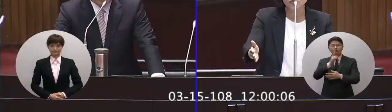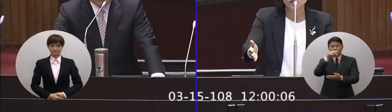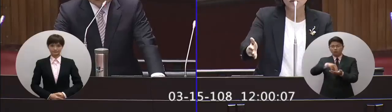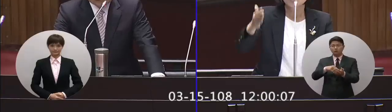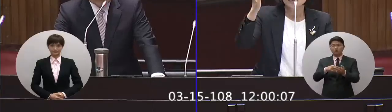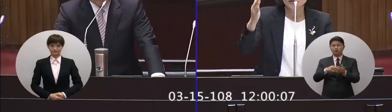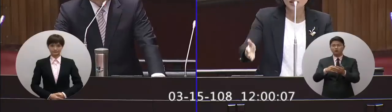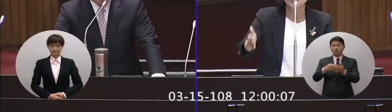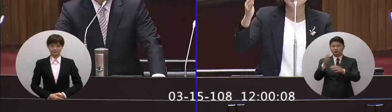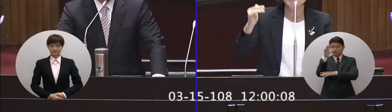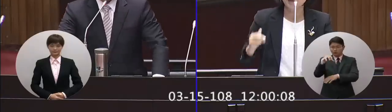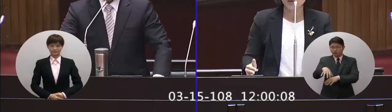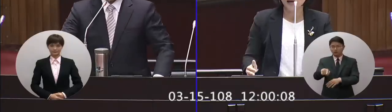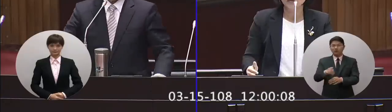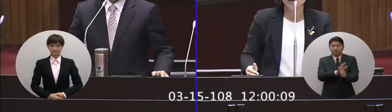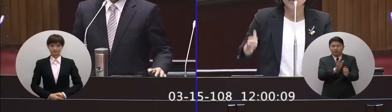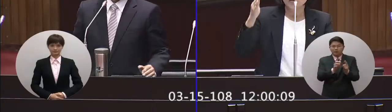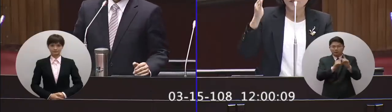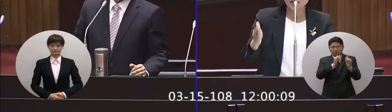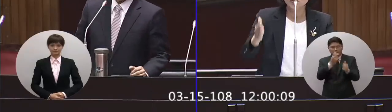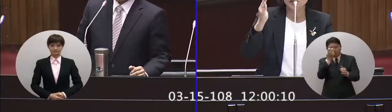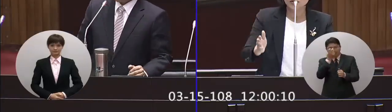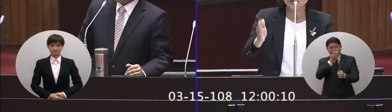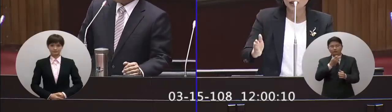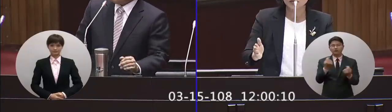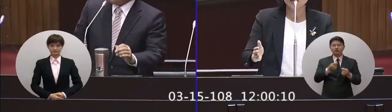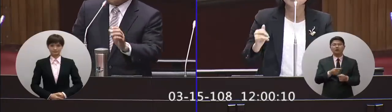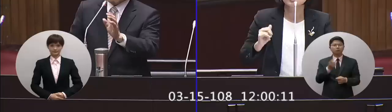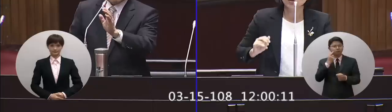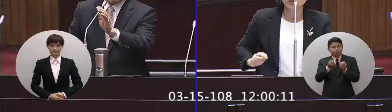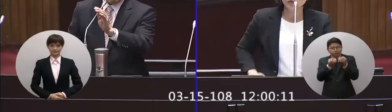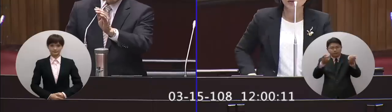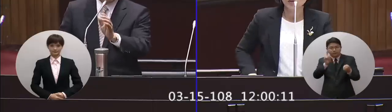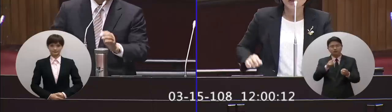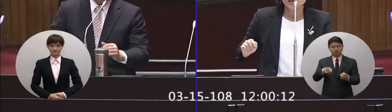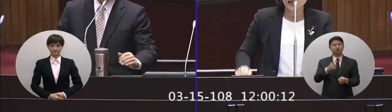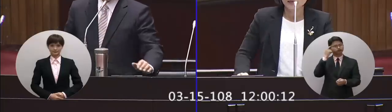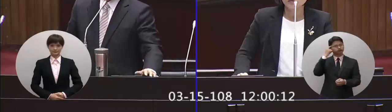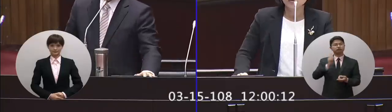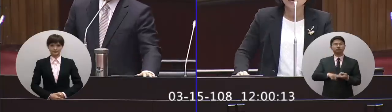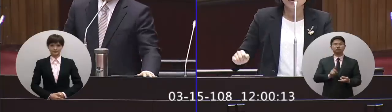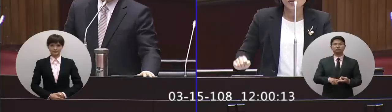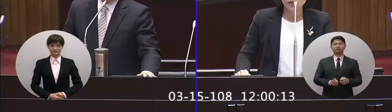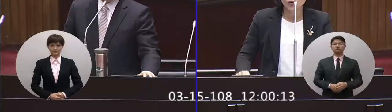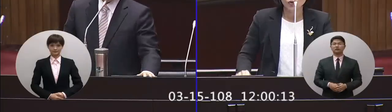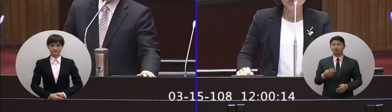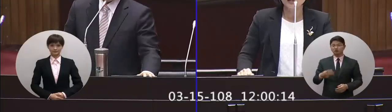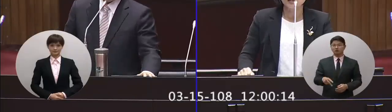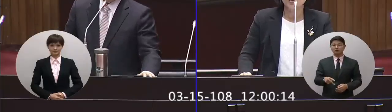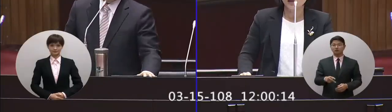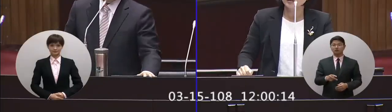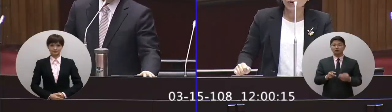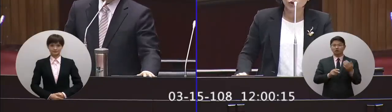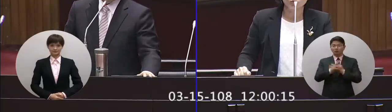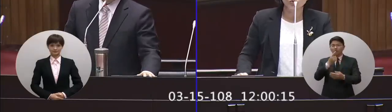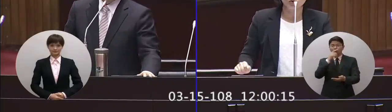进来替人民把关，防治消息等等，这些都是对的。但这个独立